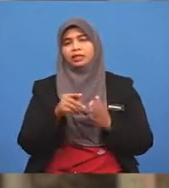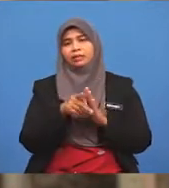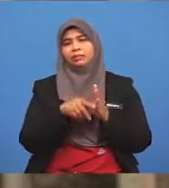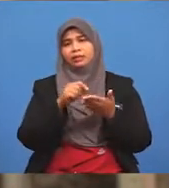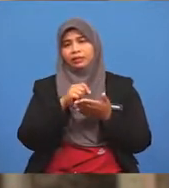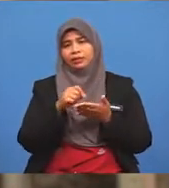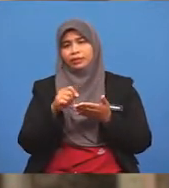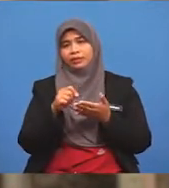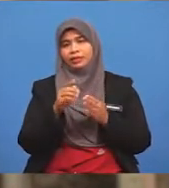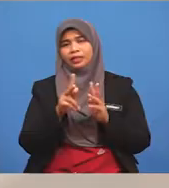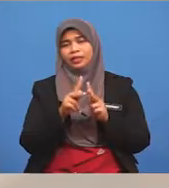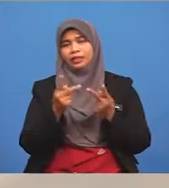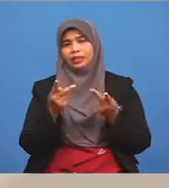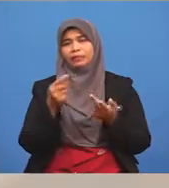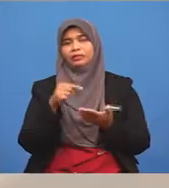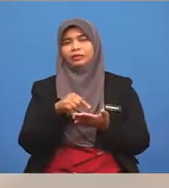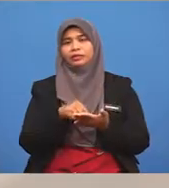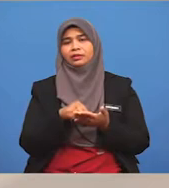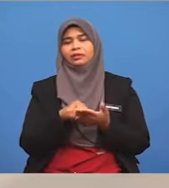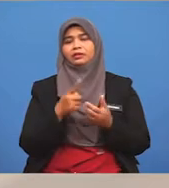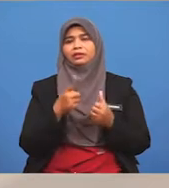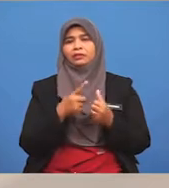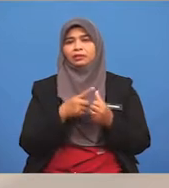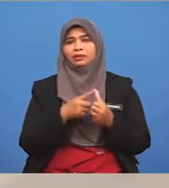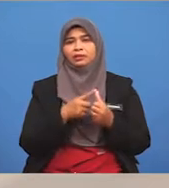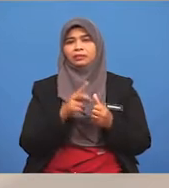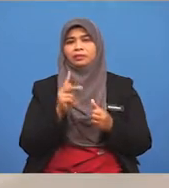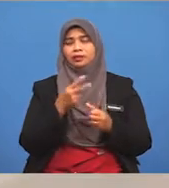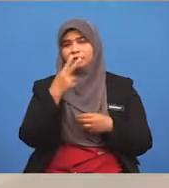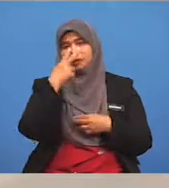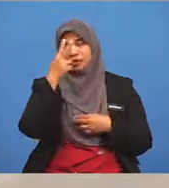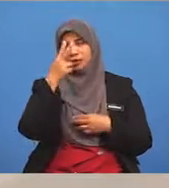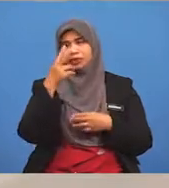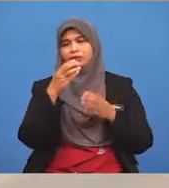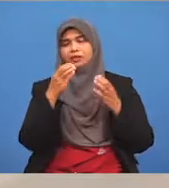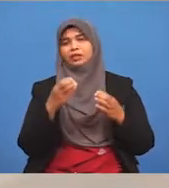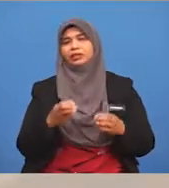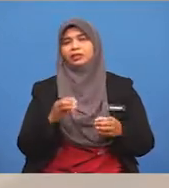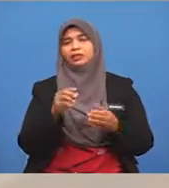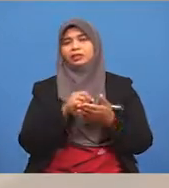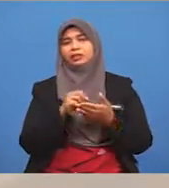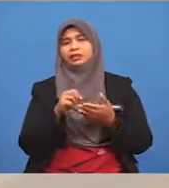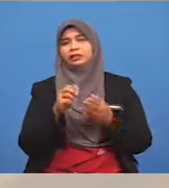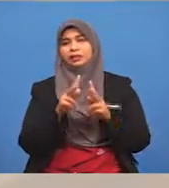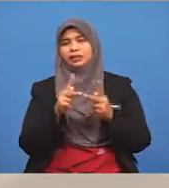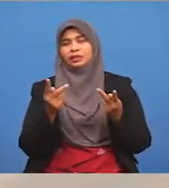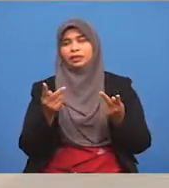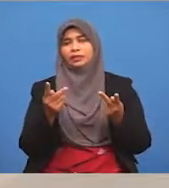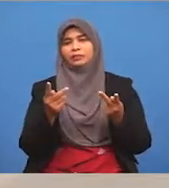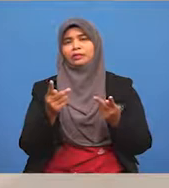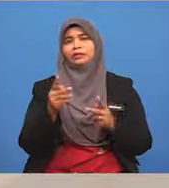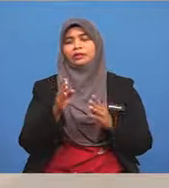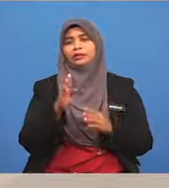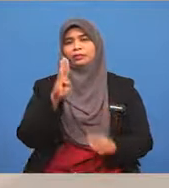Sunan As-Sittah ini. Pertama, kita lihat metod penulisan bagi kitab